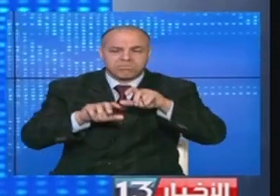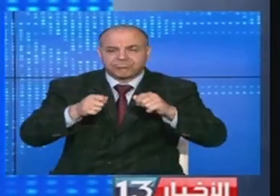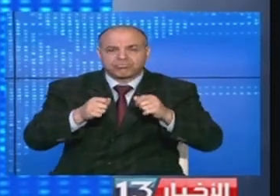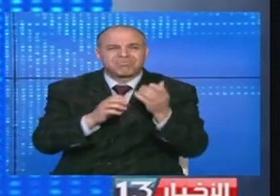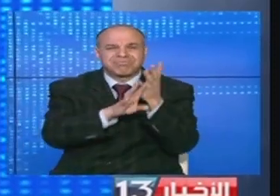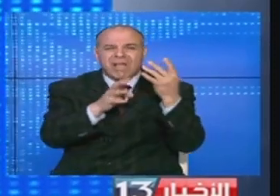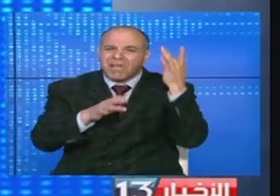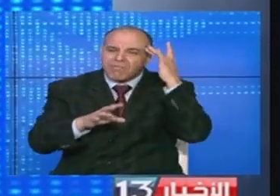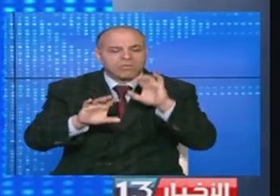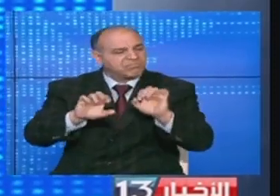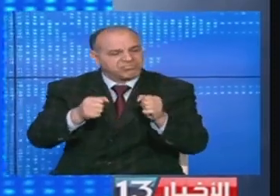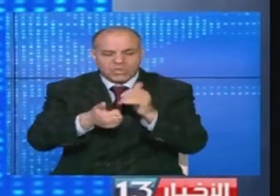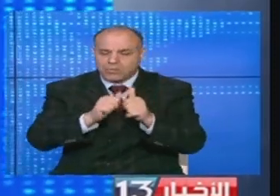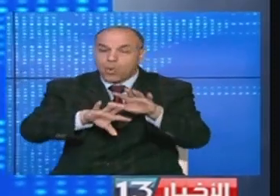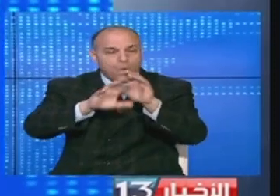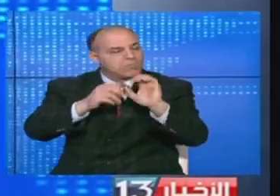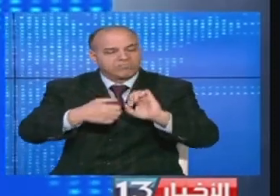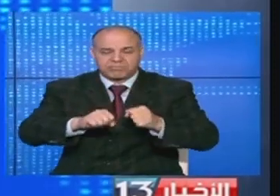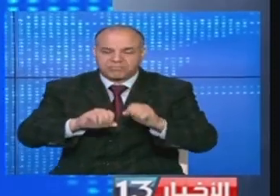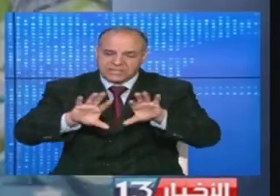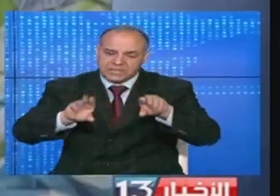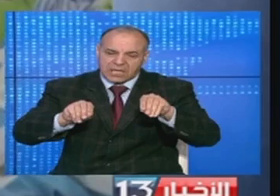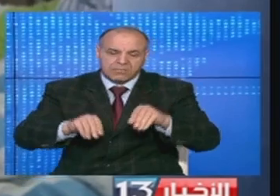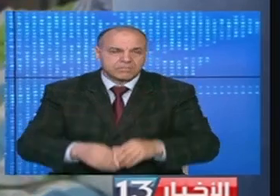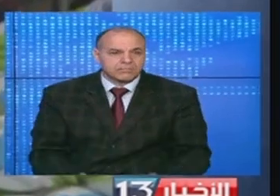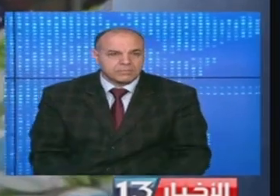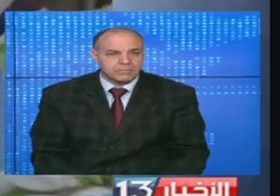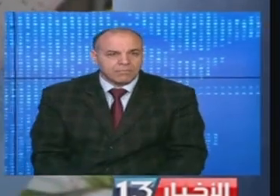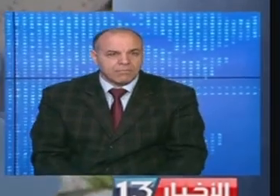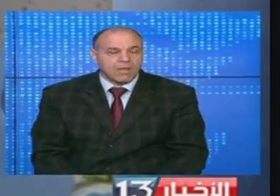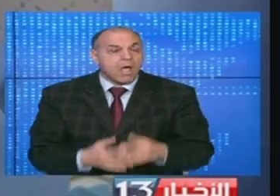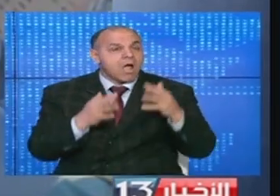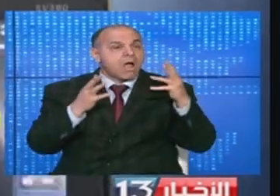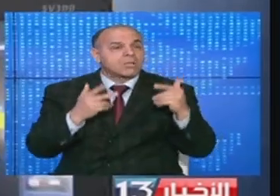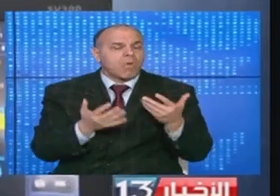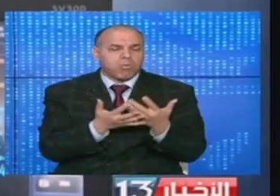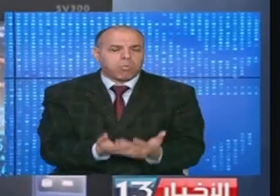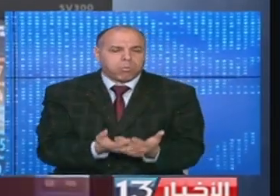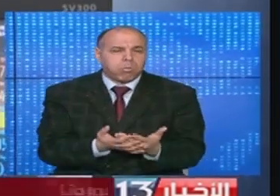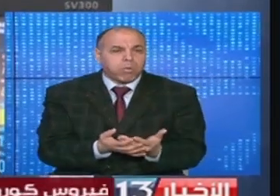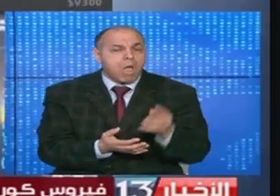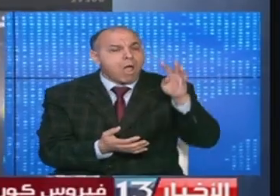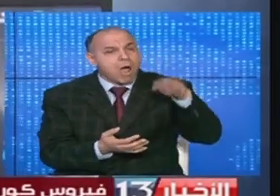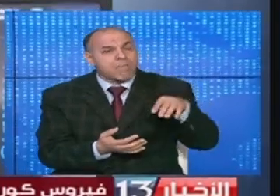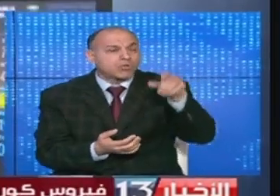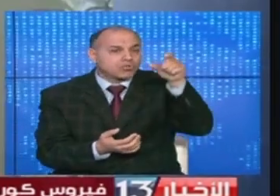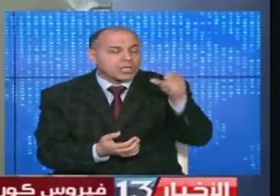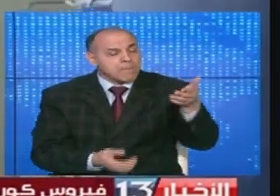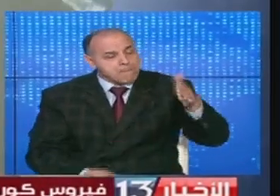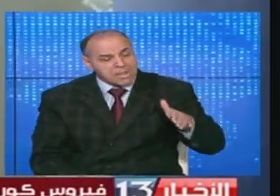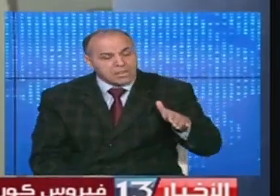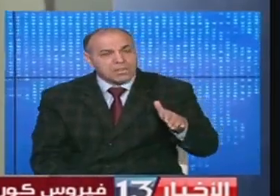التظاهرات الثقافيه والرياضيه الكبرى بحصيله ثقيله تجاوزت اربعه الف حاله وفاه